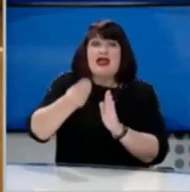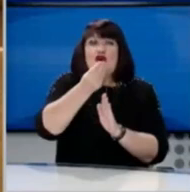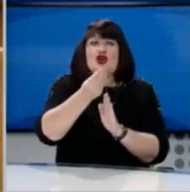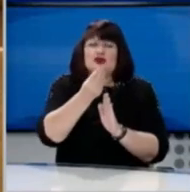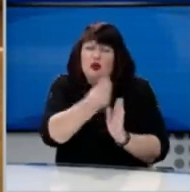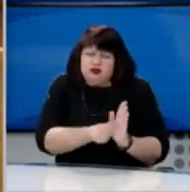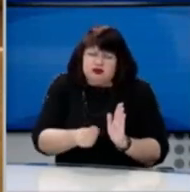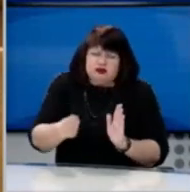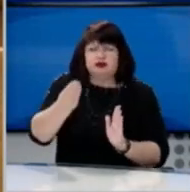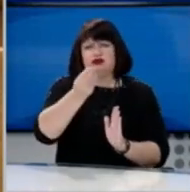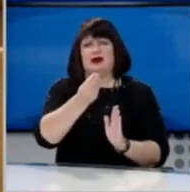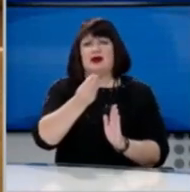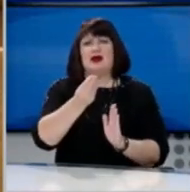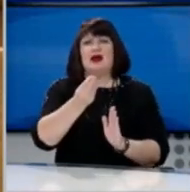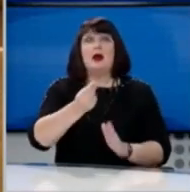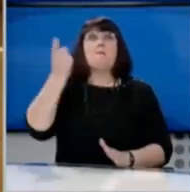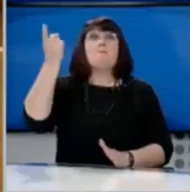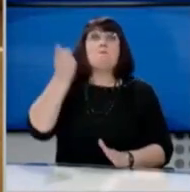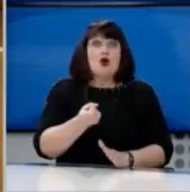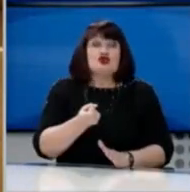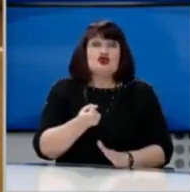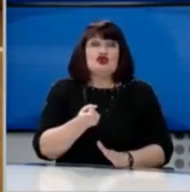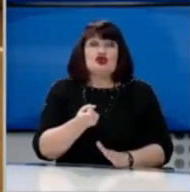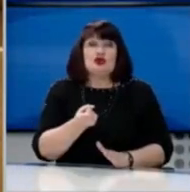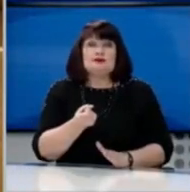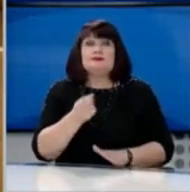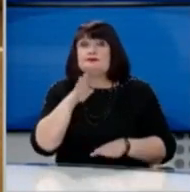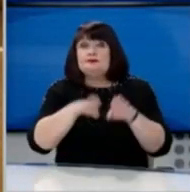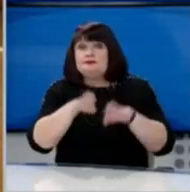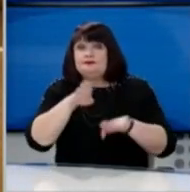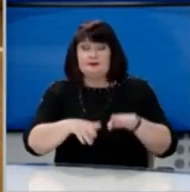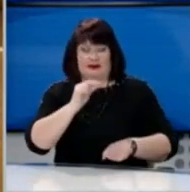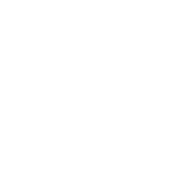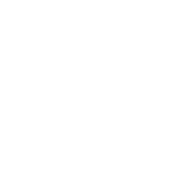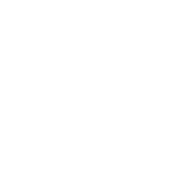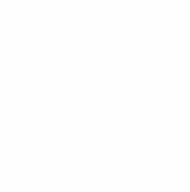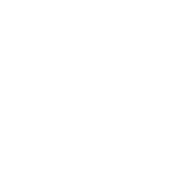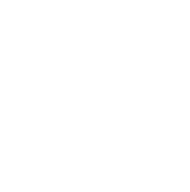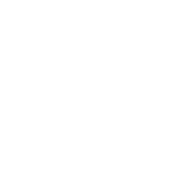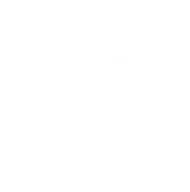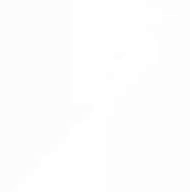απληστείας. Δηλαδή, ένα μεγάλο ποσοστό του πληθωρισμού εξαρτάται από τα κέρδη των επιχειρήσεων.